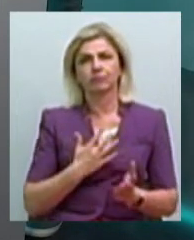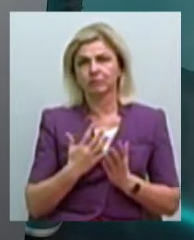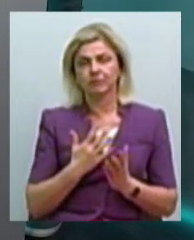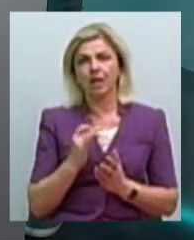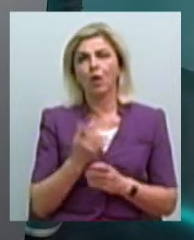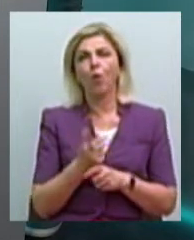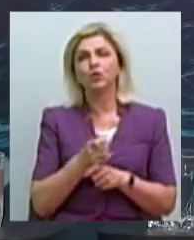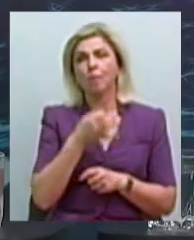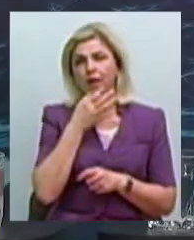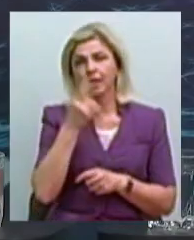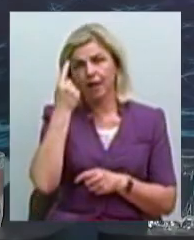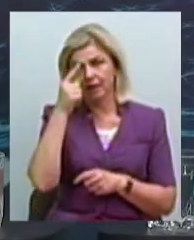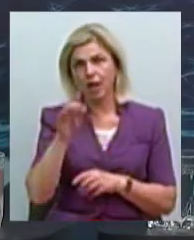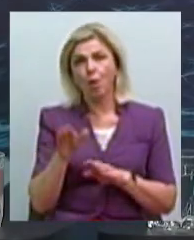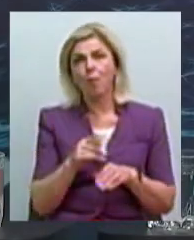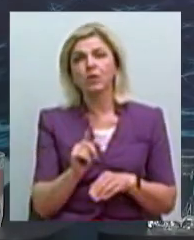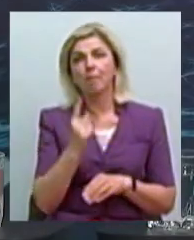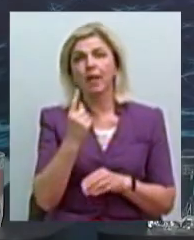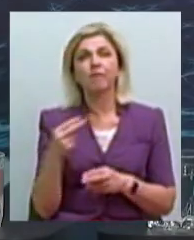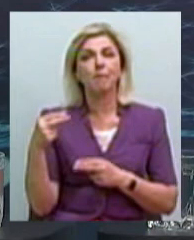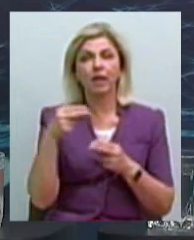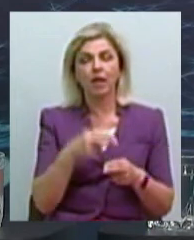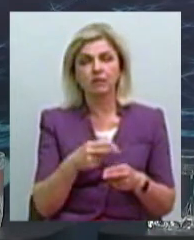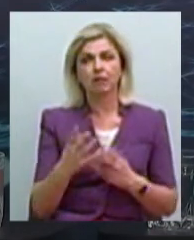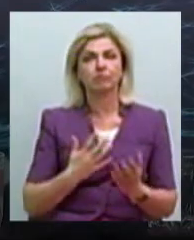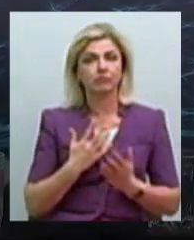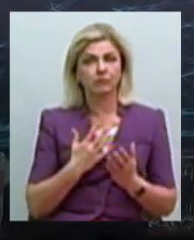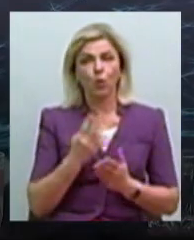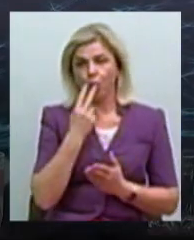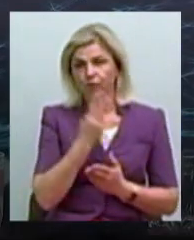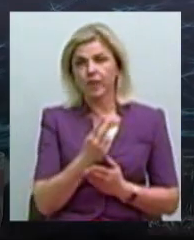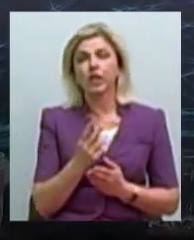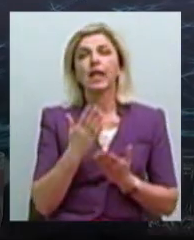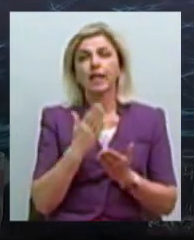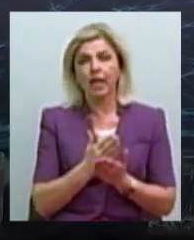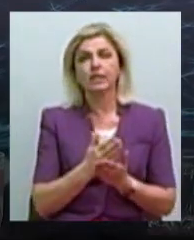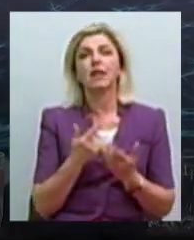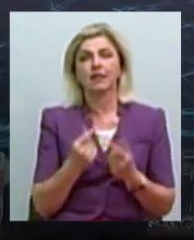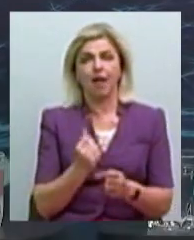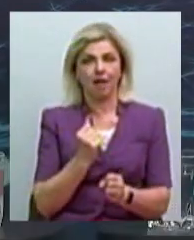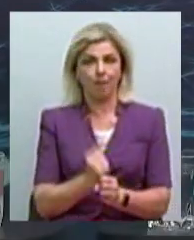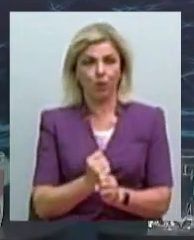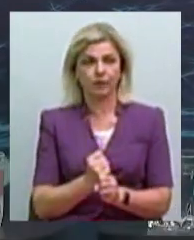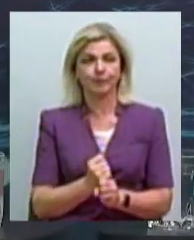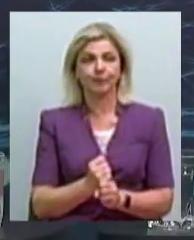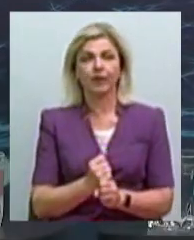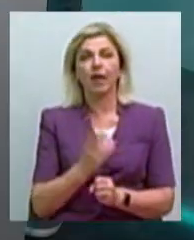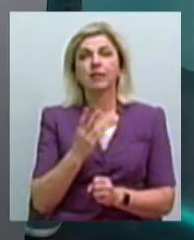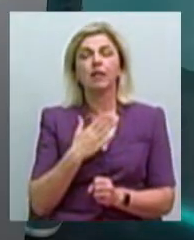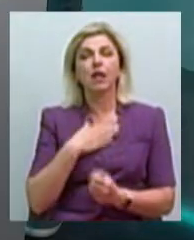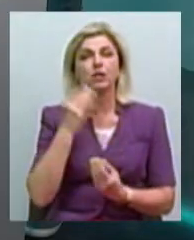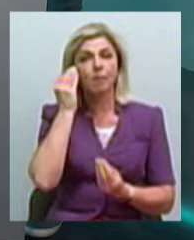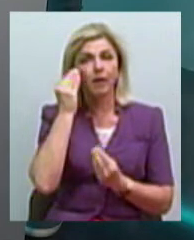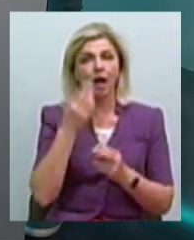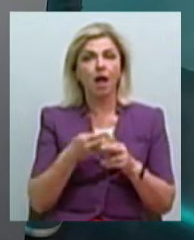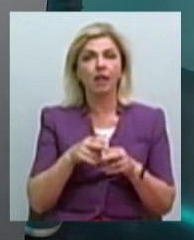понравилась идея. После первого приезда сюда они зарядились, они увидели, что вот есть чем работать. Но, на наш взгляд, этот выбор был все-таки самым оптимальным, вот